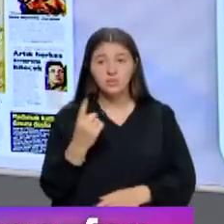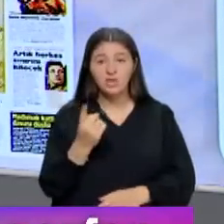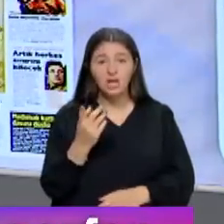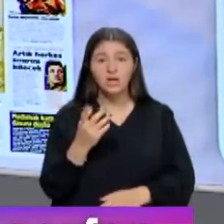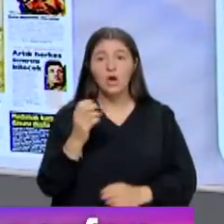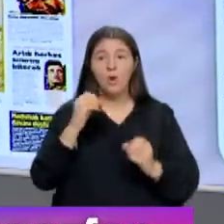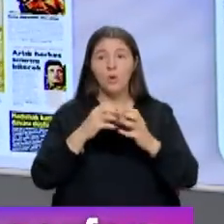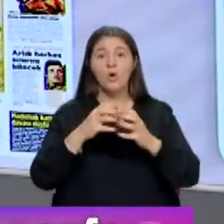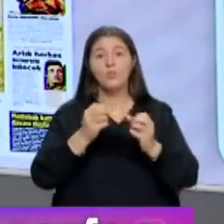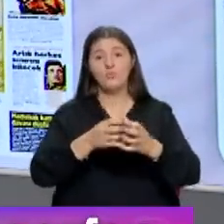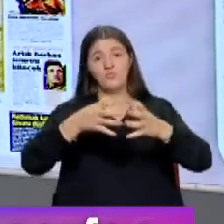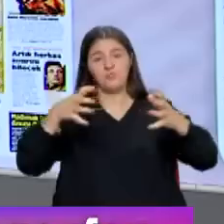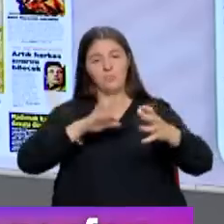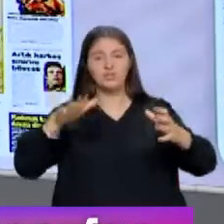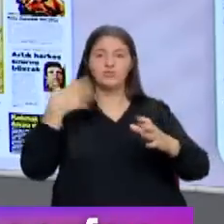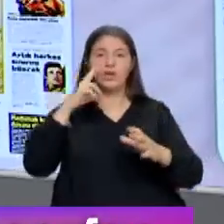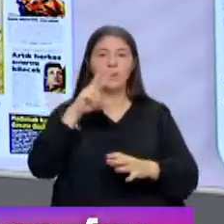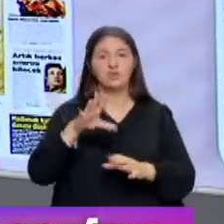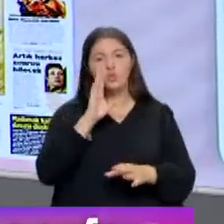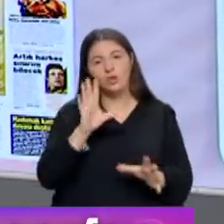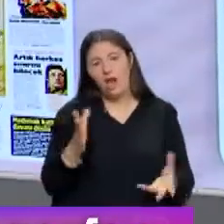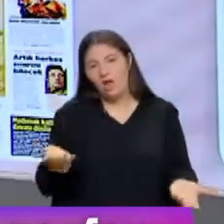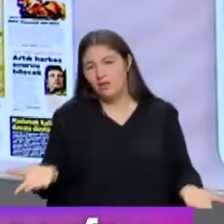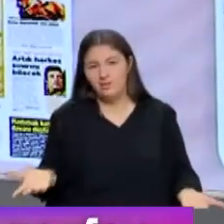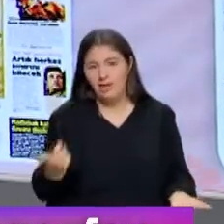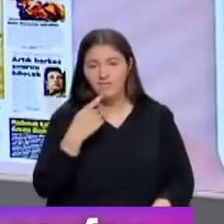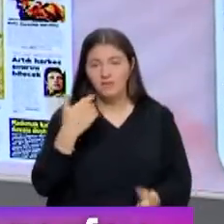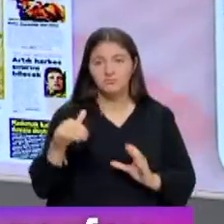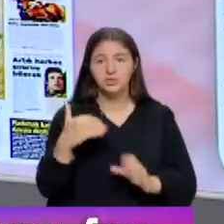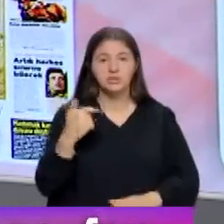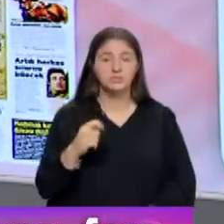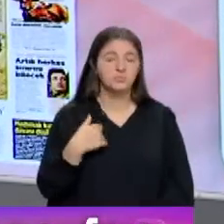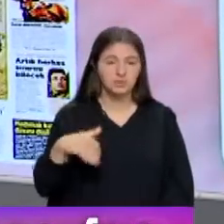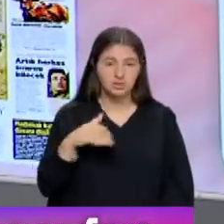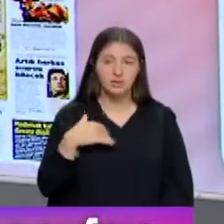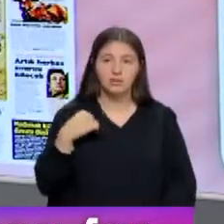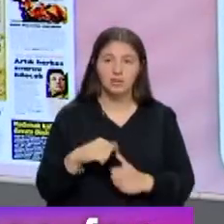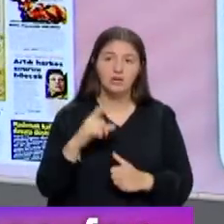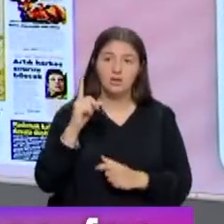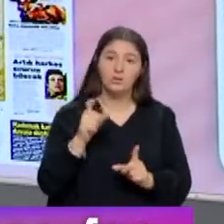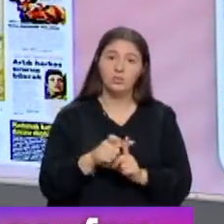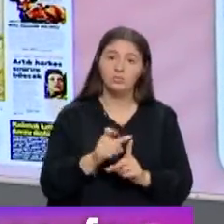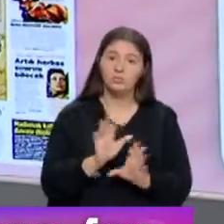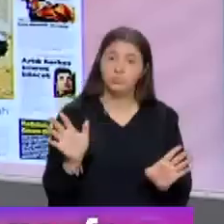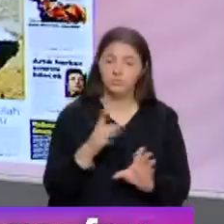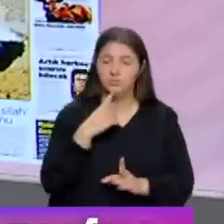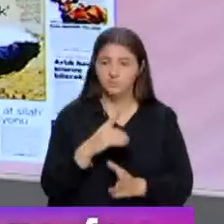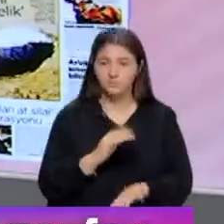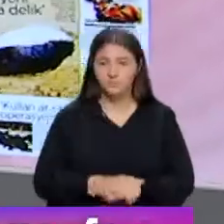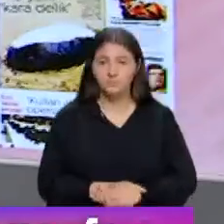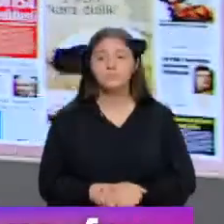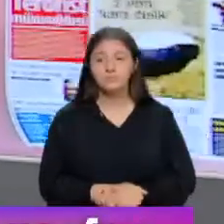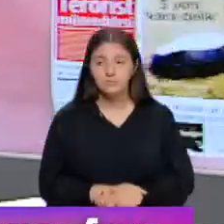olgunlaştırıp bakacaklar sonuca herhalde diye bu mesajı paylaşmış bizimle tekrar Allah korusun diyeyim